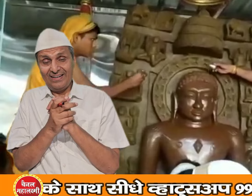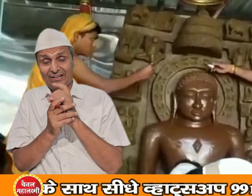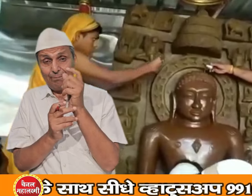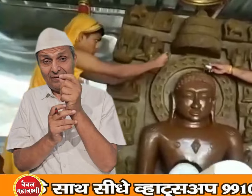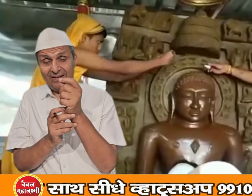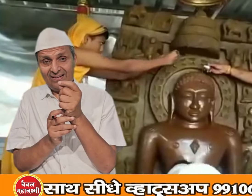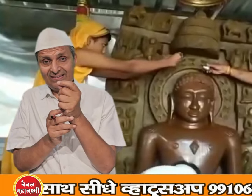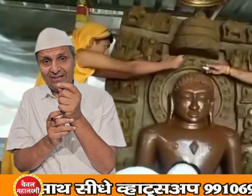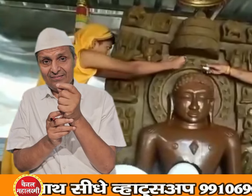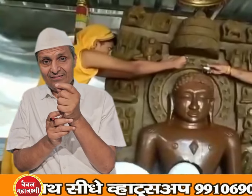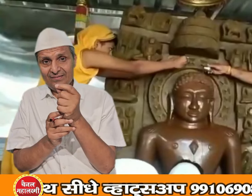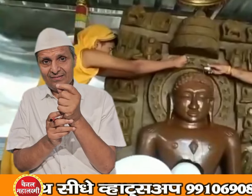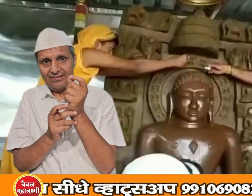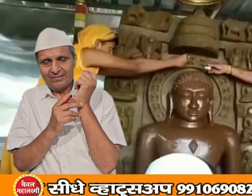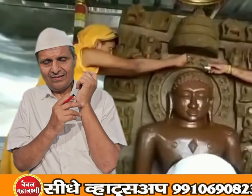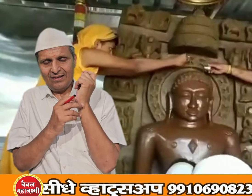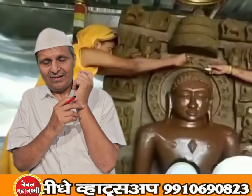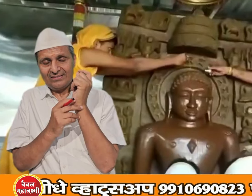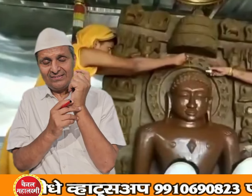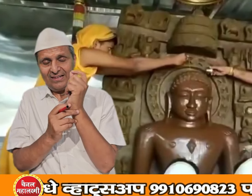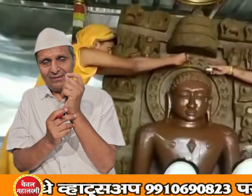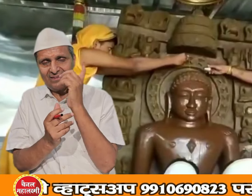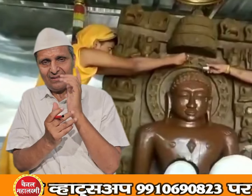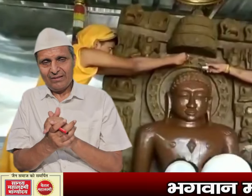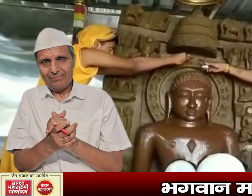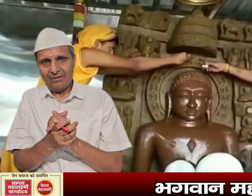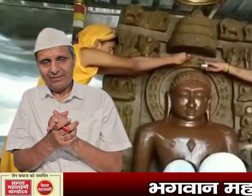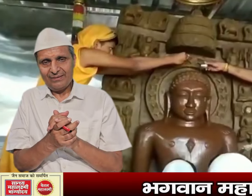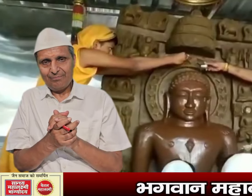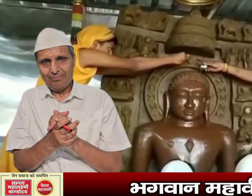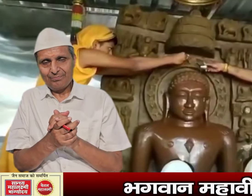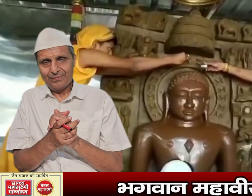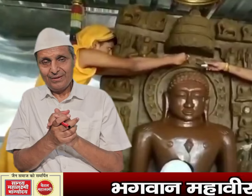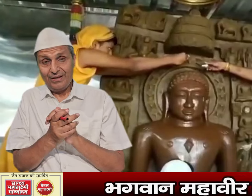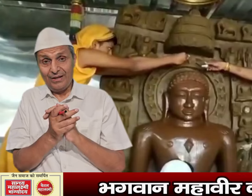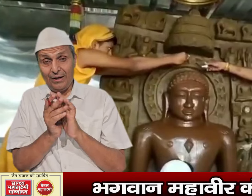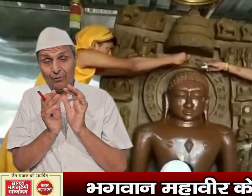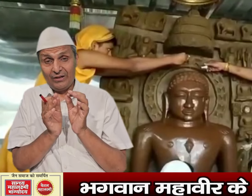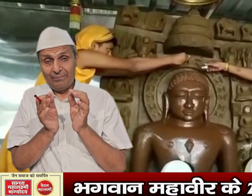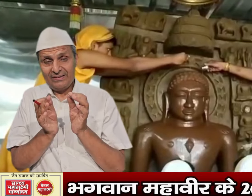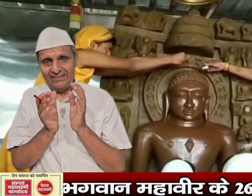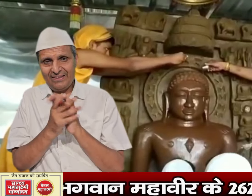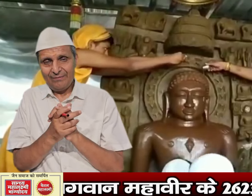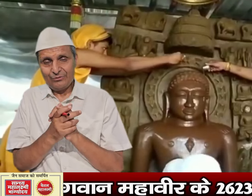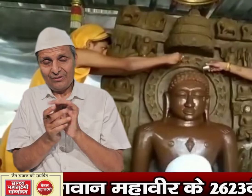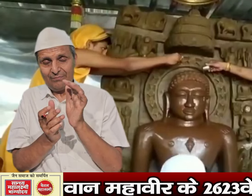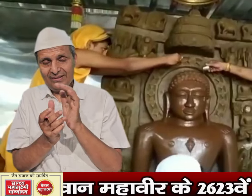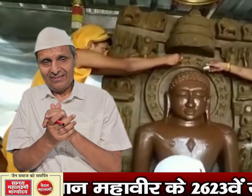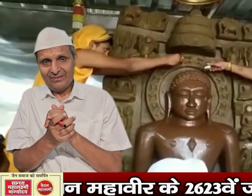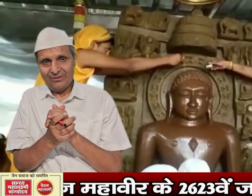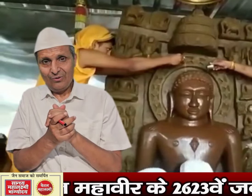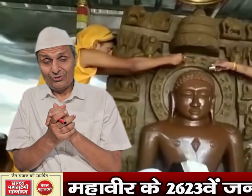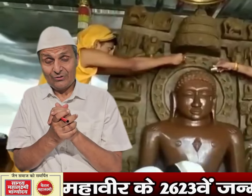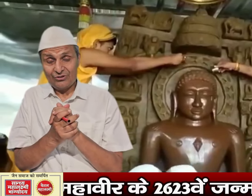पहले कि पन्ना लाल जी आज से 4050 साल लगी बात प की बात है उनकी भतीजी है छोटी सी